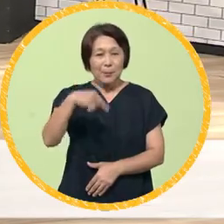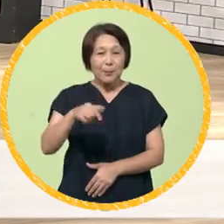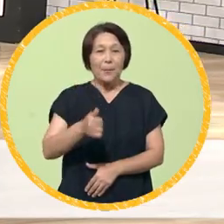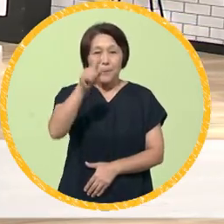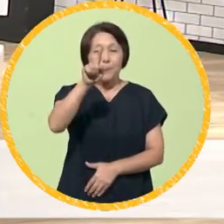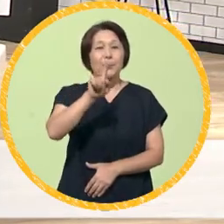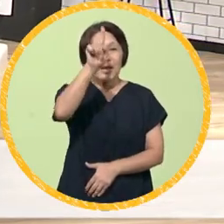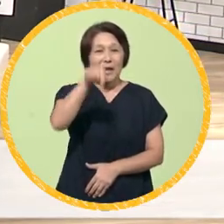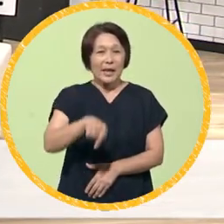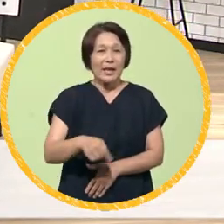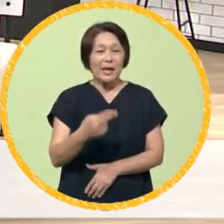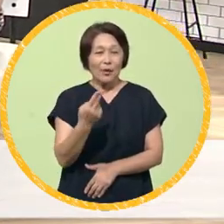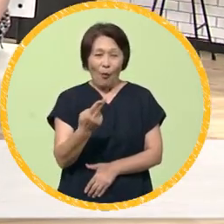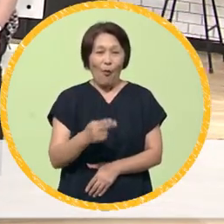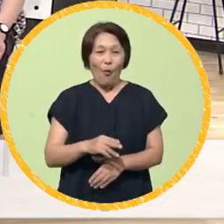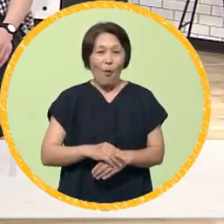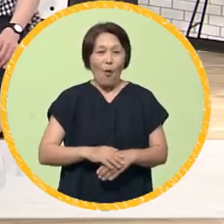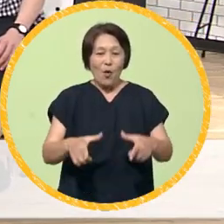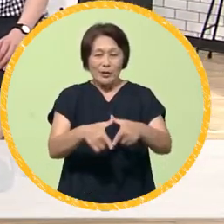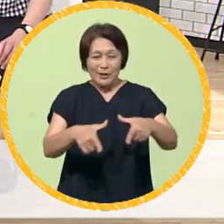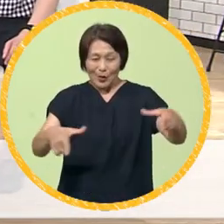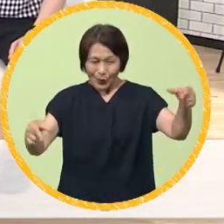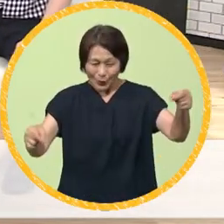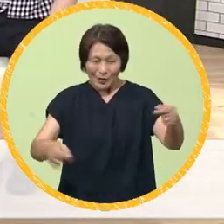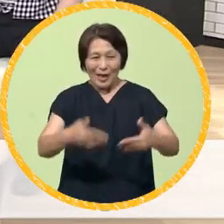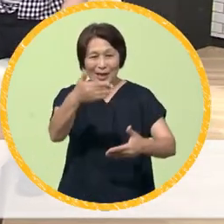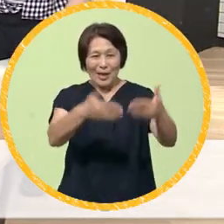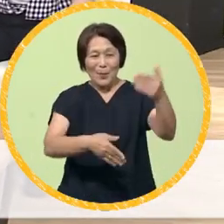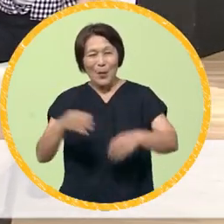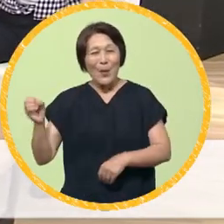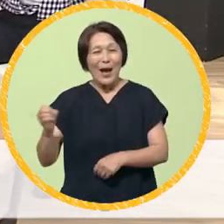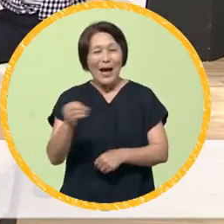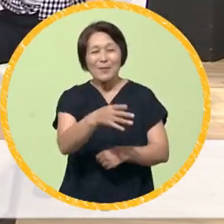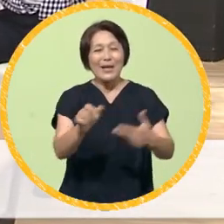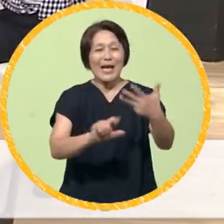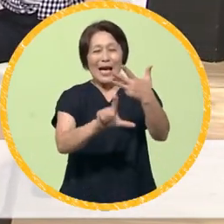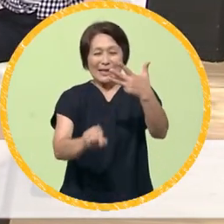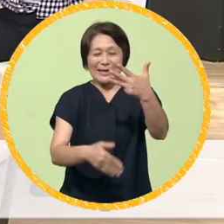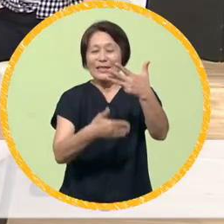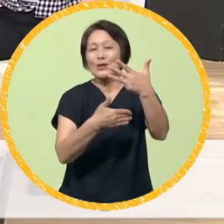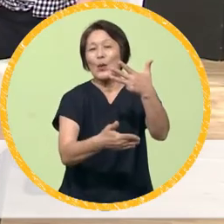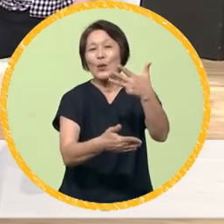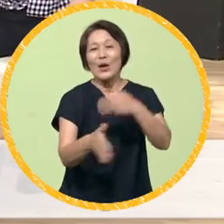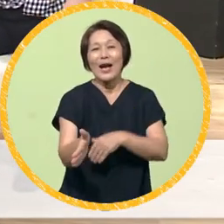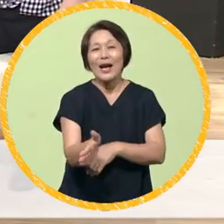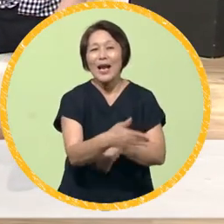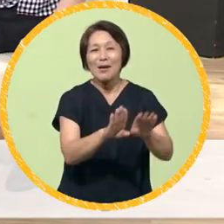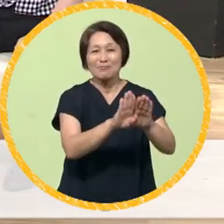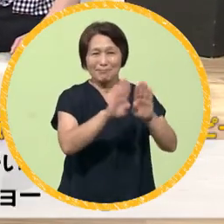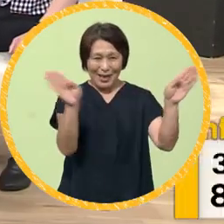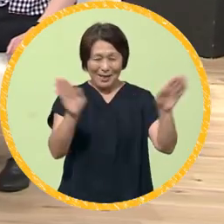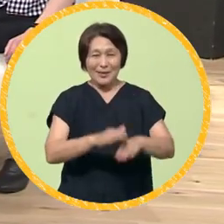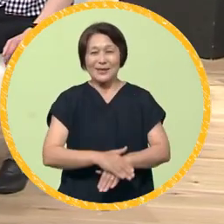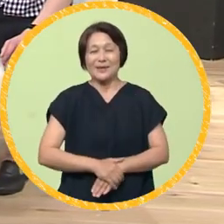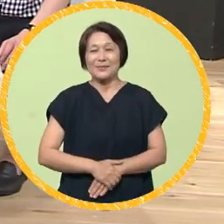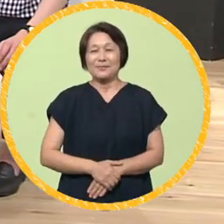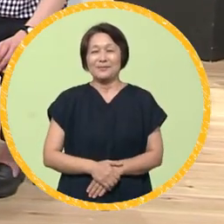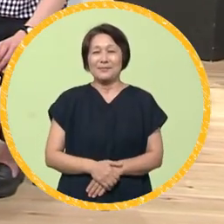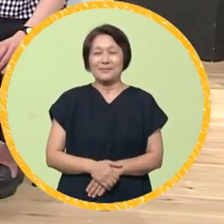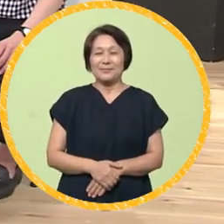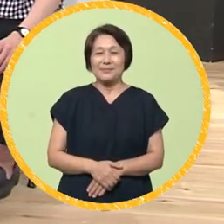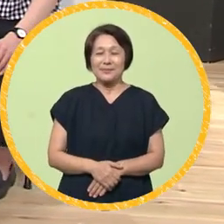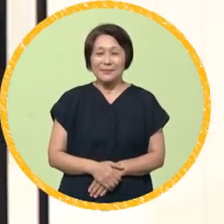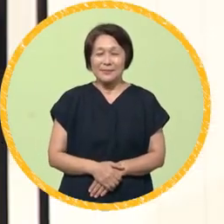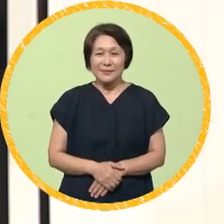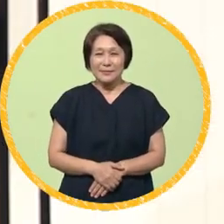ですね、うん、8月9日より全国の映画館にて公開です。なんか盛り上がって大変なことが起きそうな感じはね、しましたけど